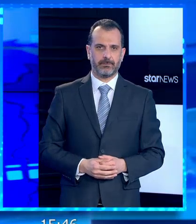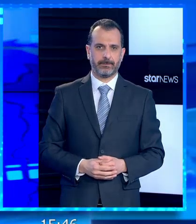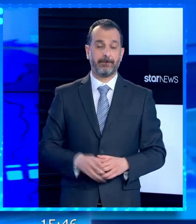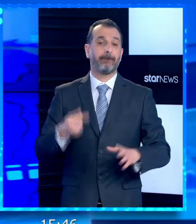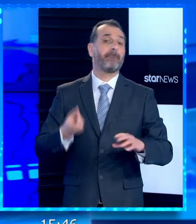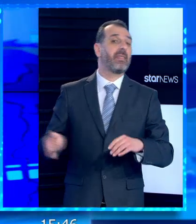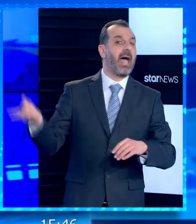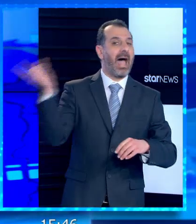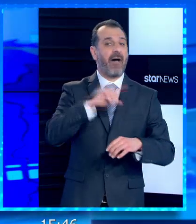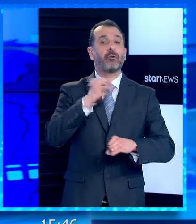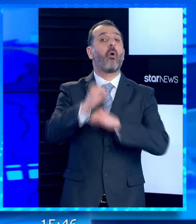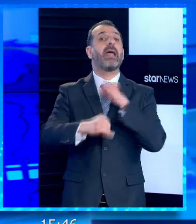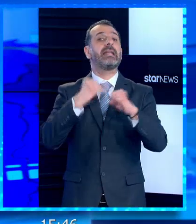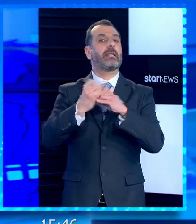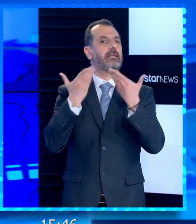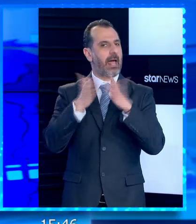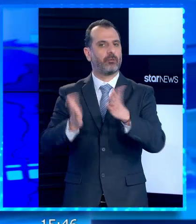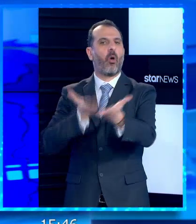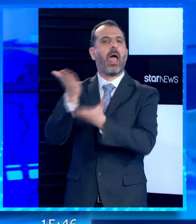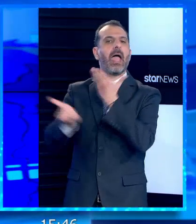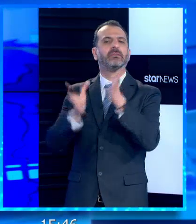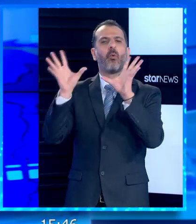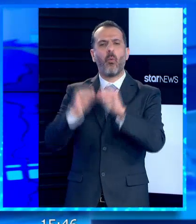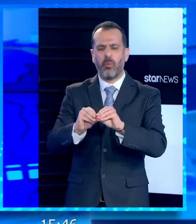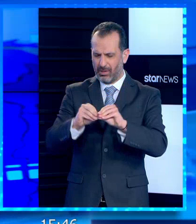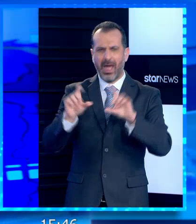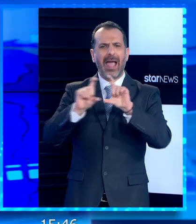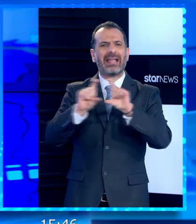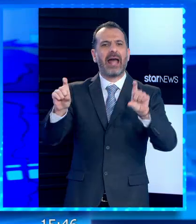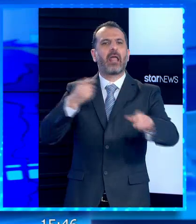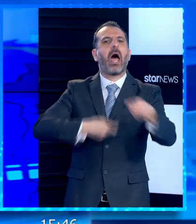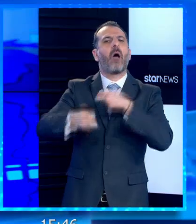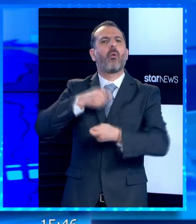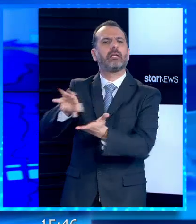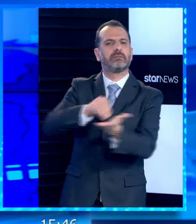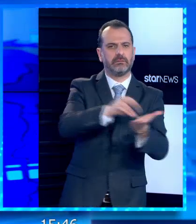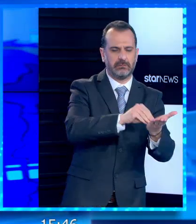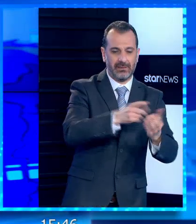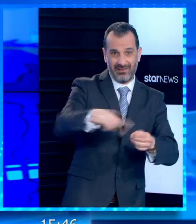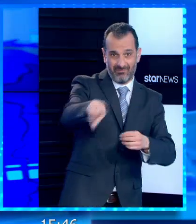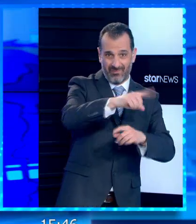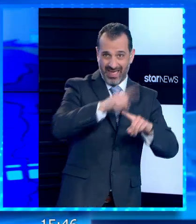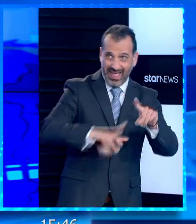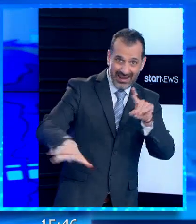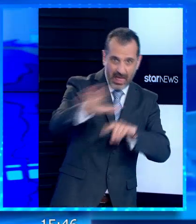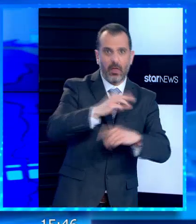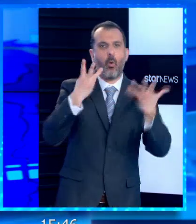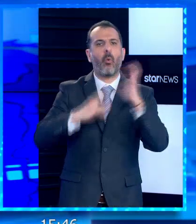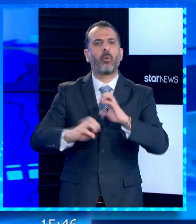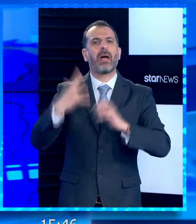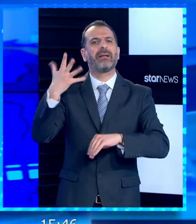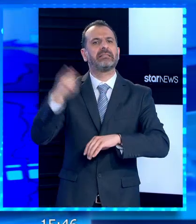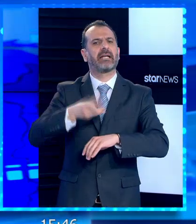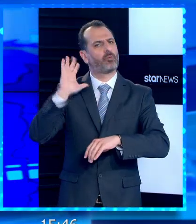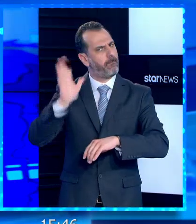Αύριο ανοίγει η πλατφόρμα για την υποβολή αιτήσεων για το Market Pass. Δικαιούχοι είναι περίπου το 85% των ελληνικών οικοκυριών,